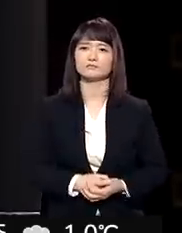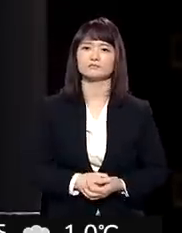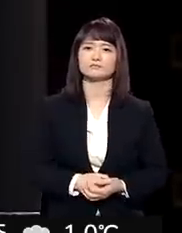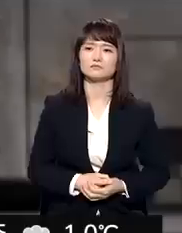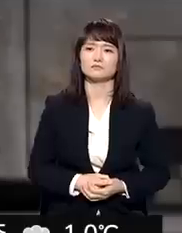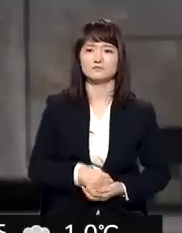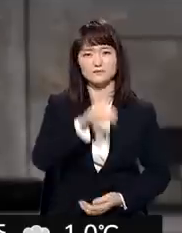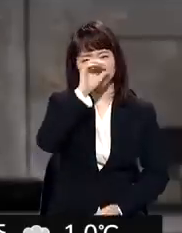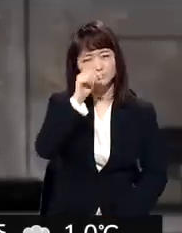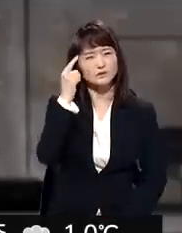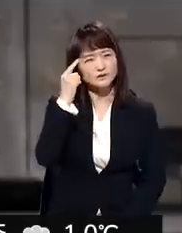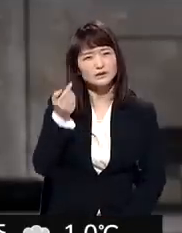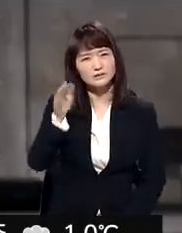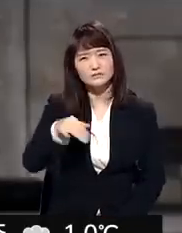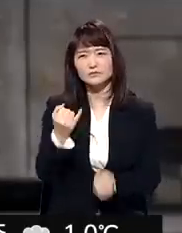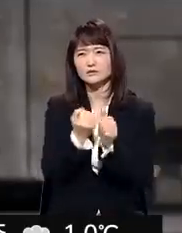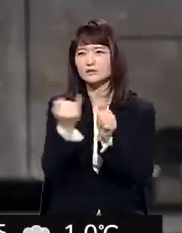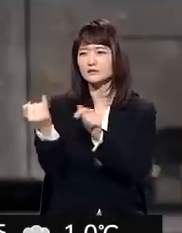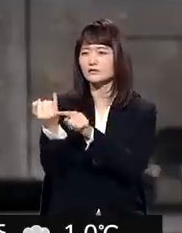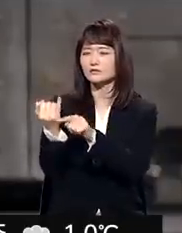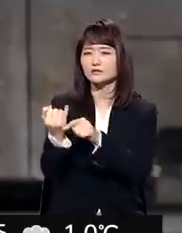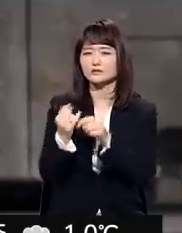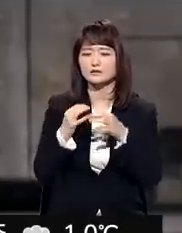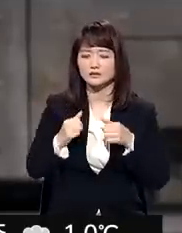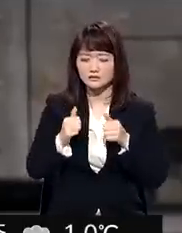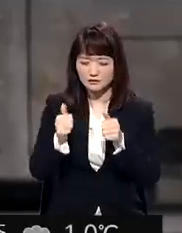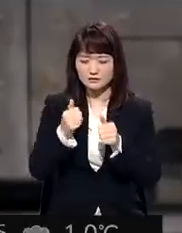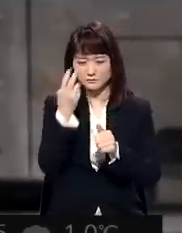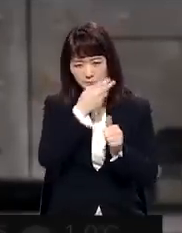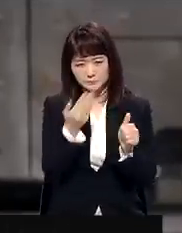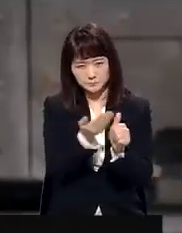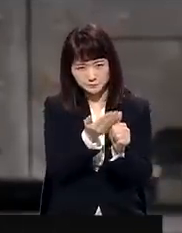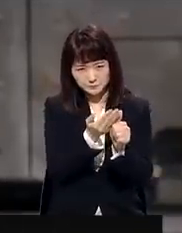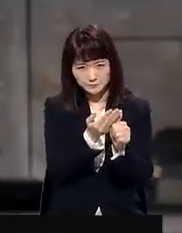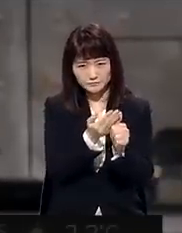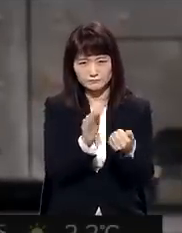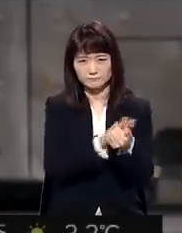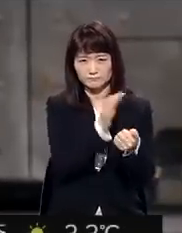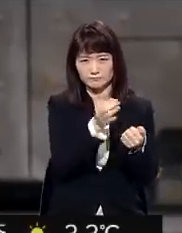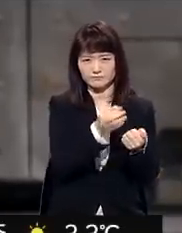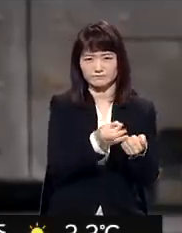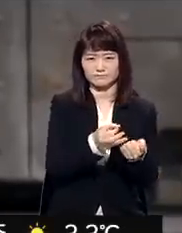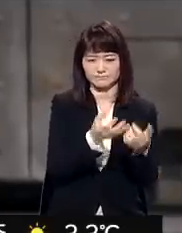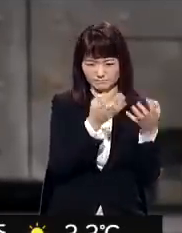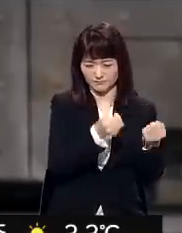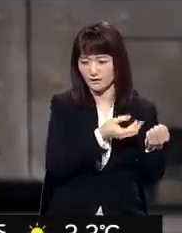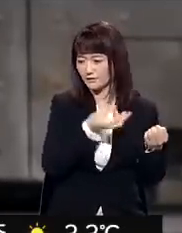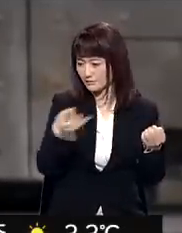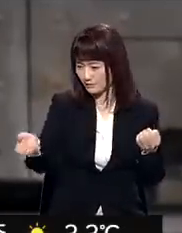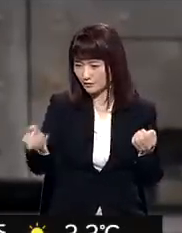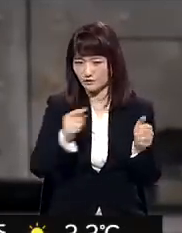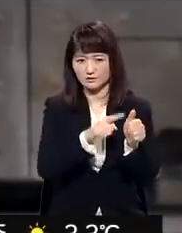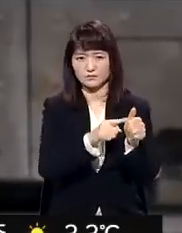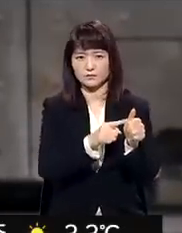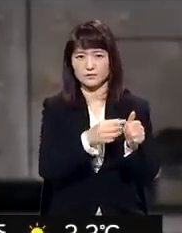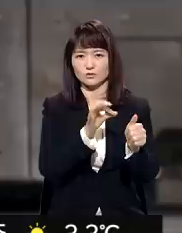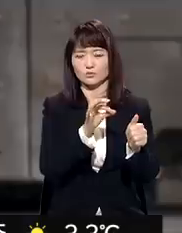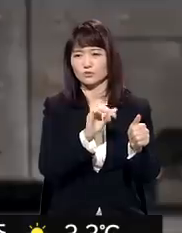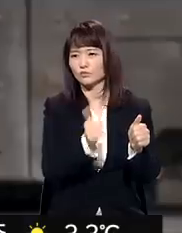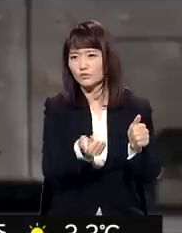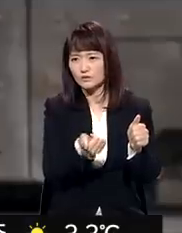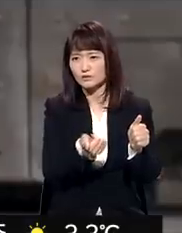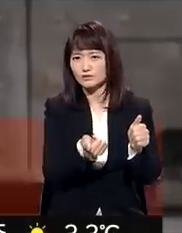생각인데요 제가 보기에는 여성분이 지금 열심히 했잖습니까 그러니까 유지하료를 많이 받아 가지고 남편을 만들어 보내면